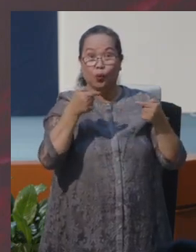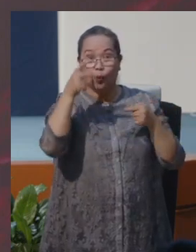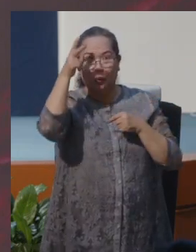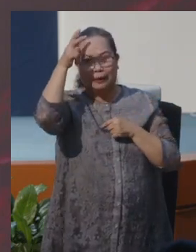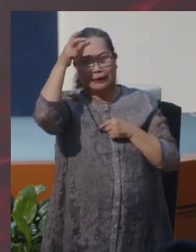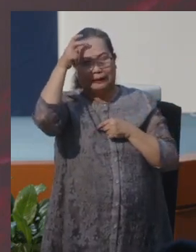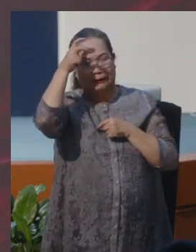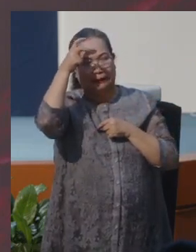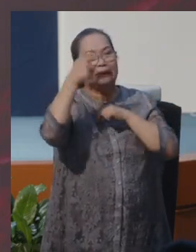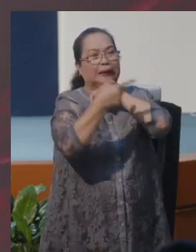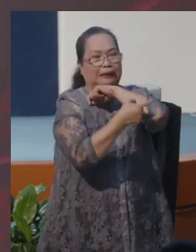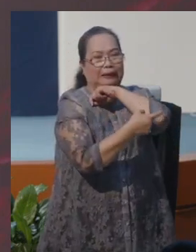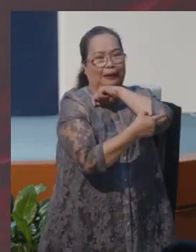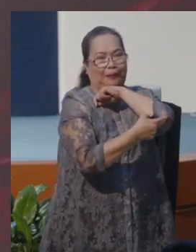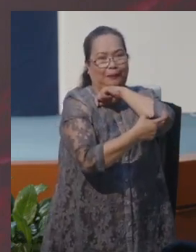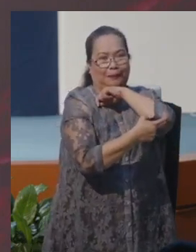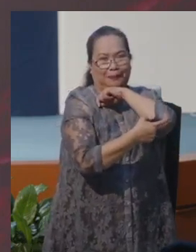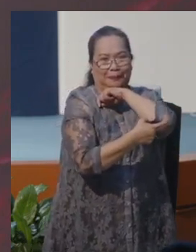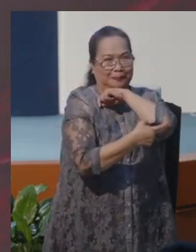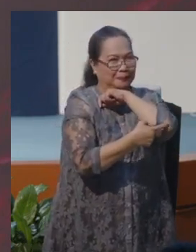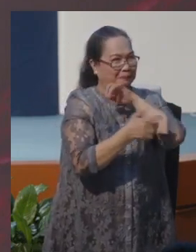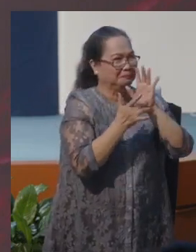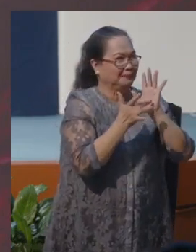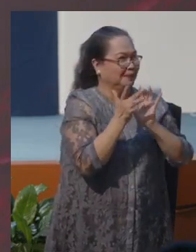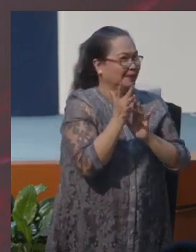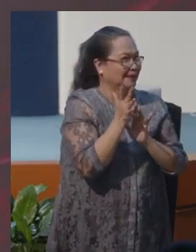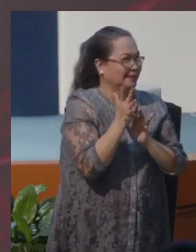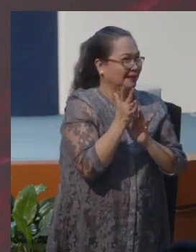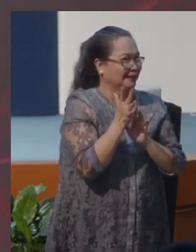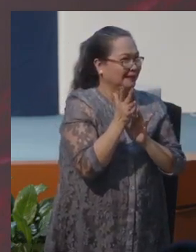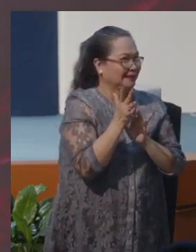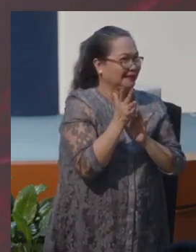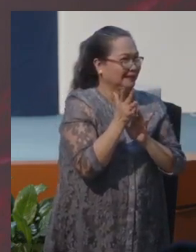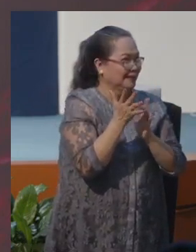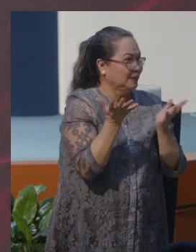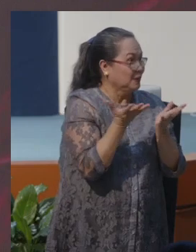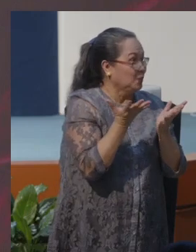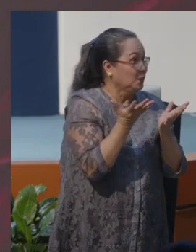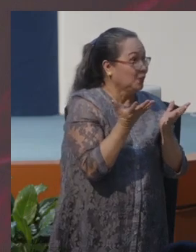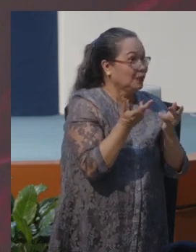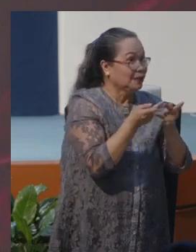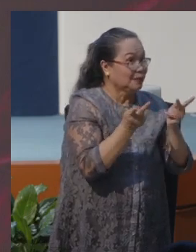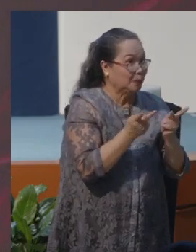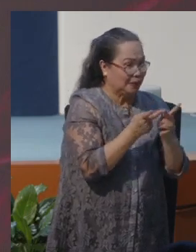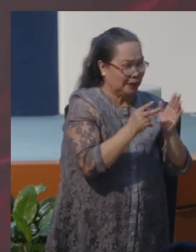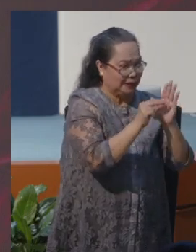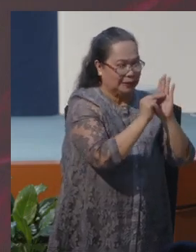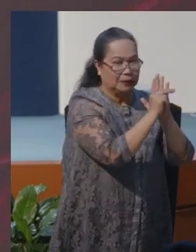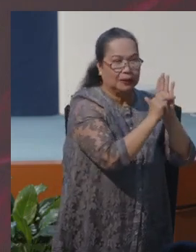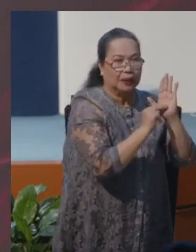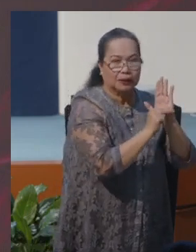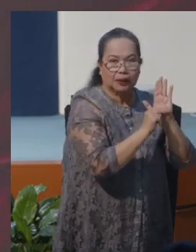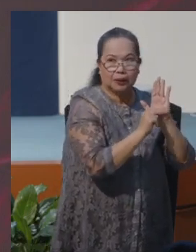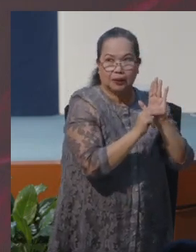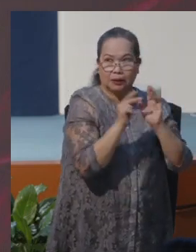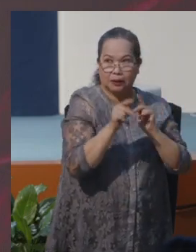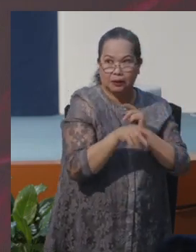Diablo. Inumpisahan niya ang kanyang ministeryo sa Nazareth kung saan siya tinanggihan ang sarili niyang